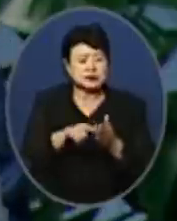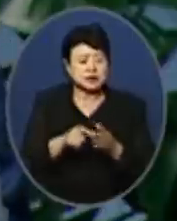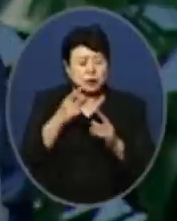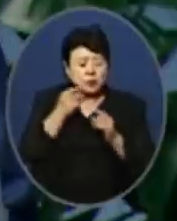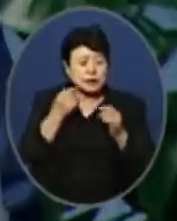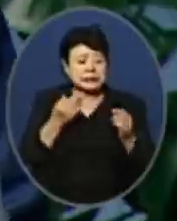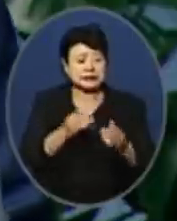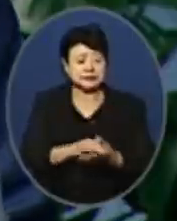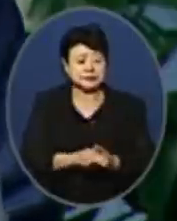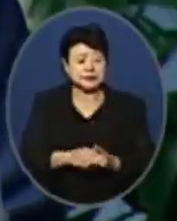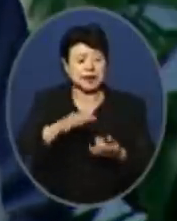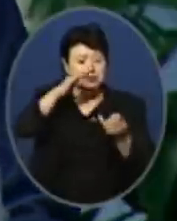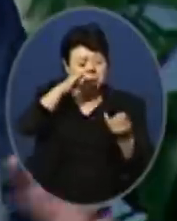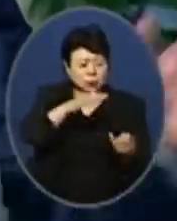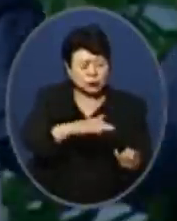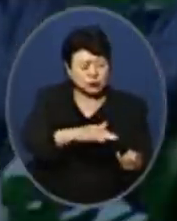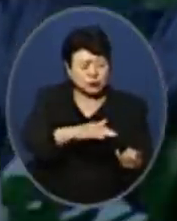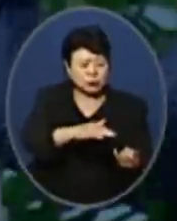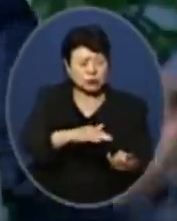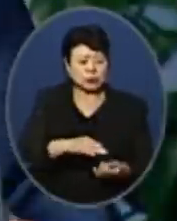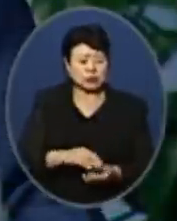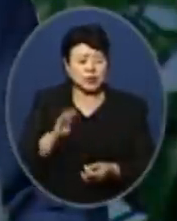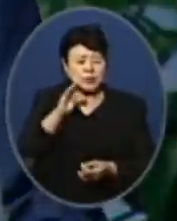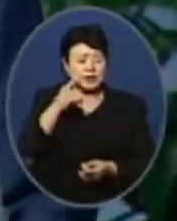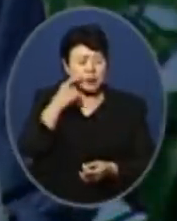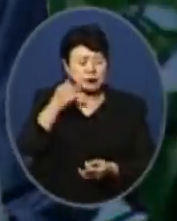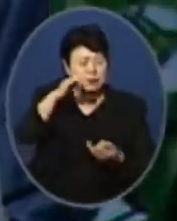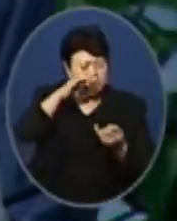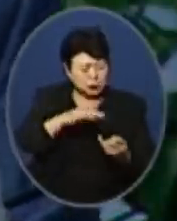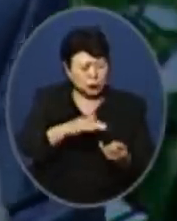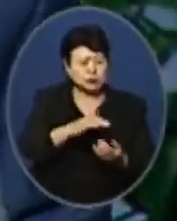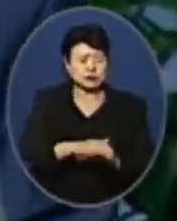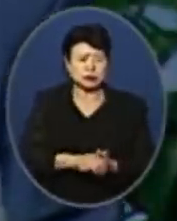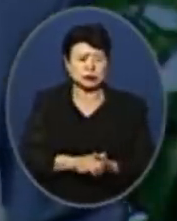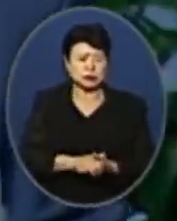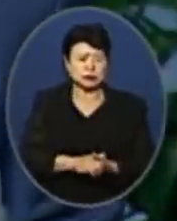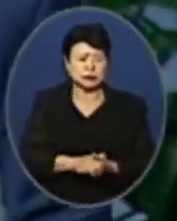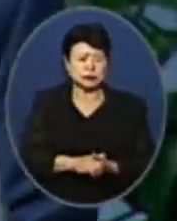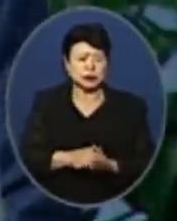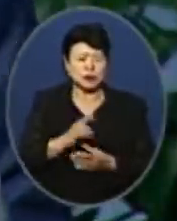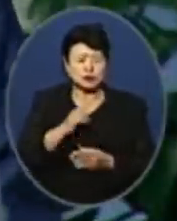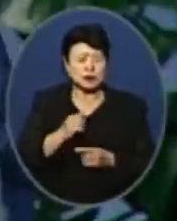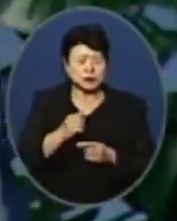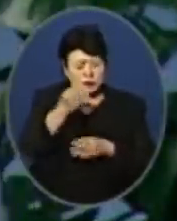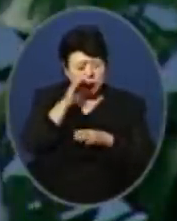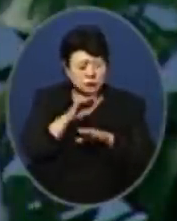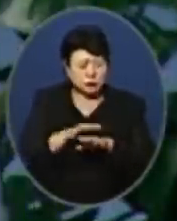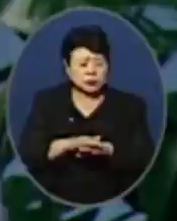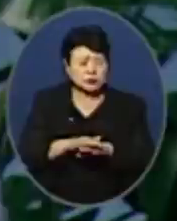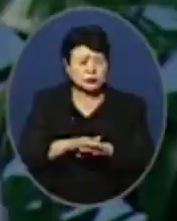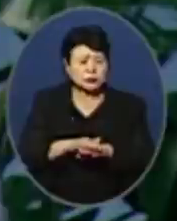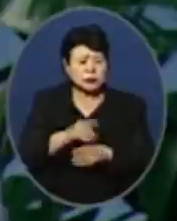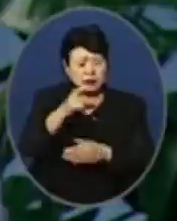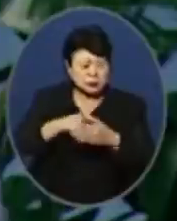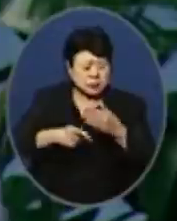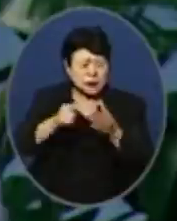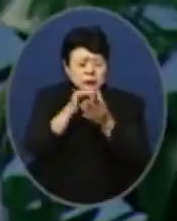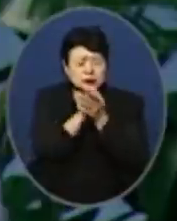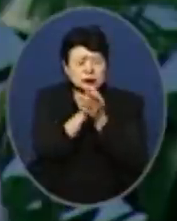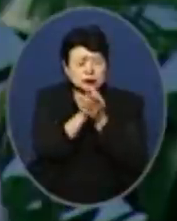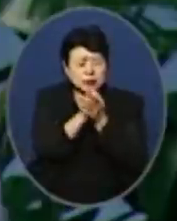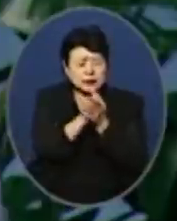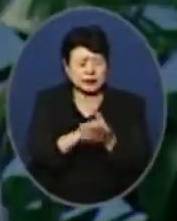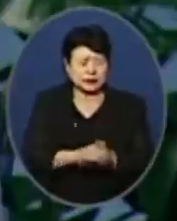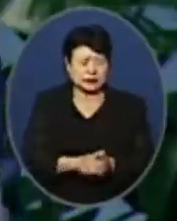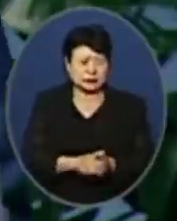조용기 목사님이 기도해 주시고 빌리그램 목사님이 기도해 주시고 우리 중앙교회 성도들이 철회하면서 기도를